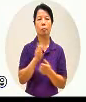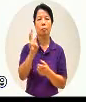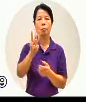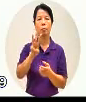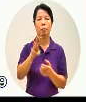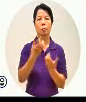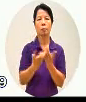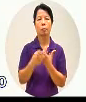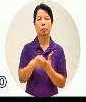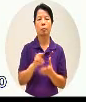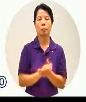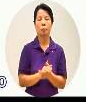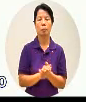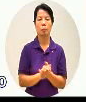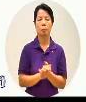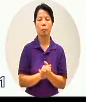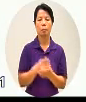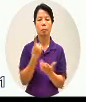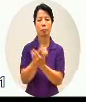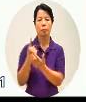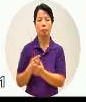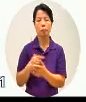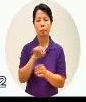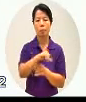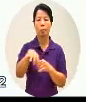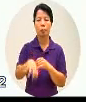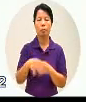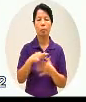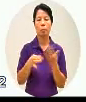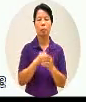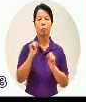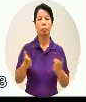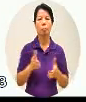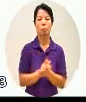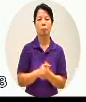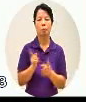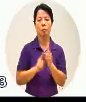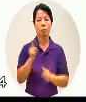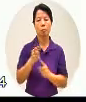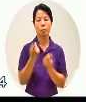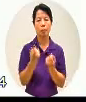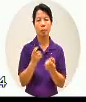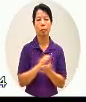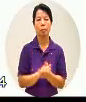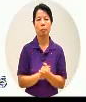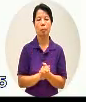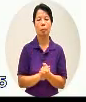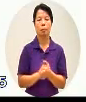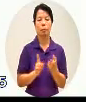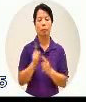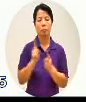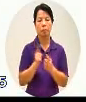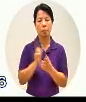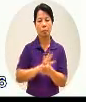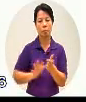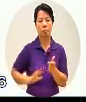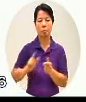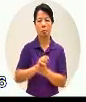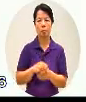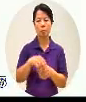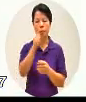分，这虽每个地方的制度不太一样啊，但是它的差距小，比较不会有造成那个好学